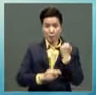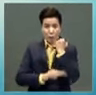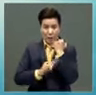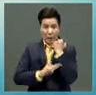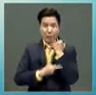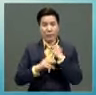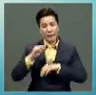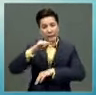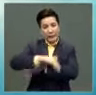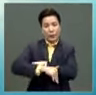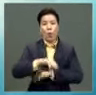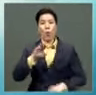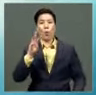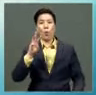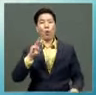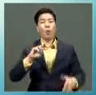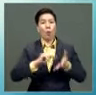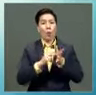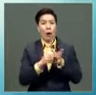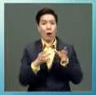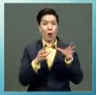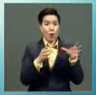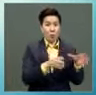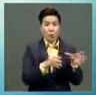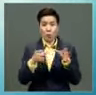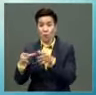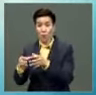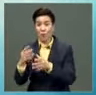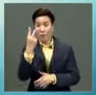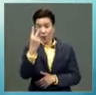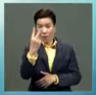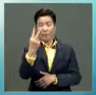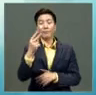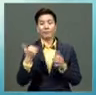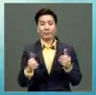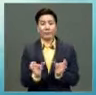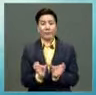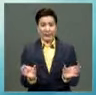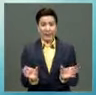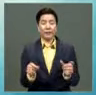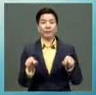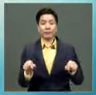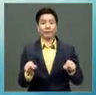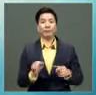18นาฬิกาสรุปแล้วเขามี2คณะที่ออกไปนะครับ